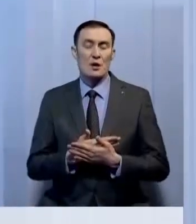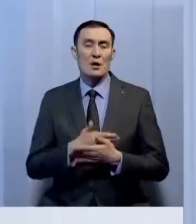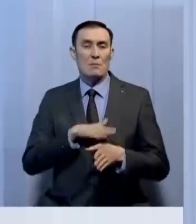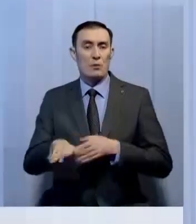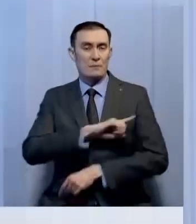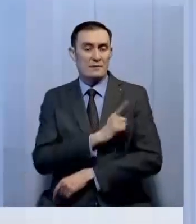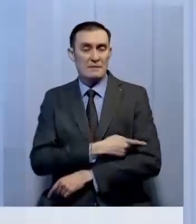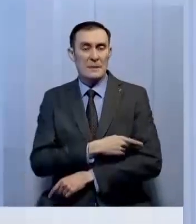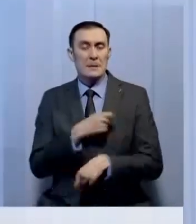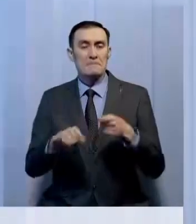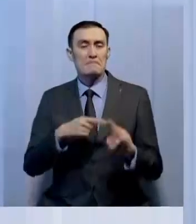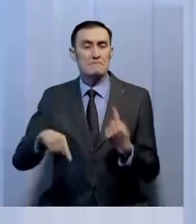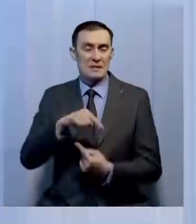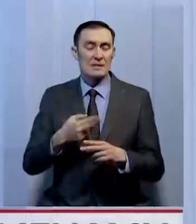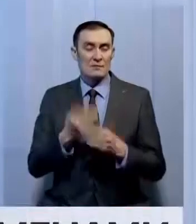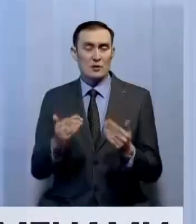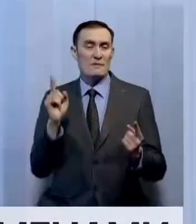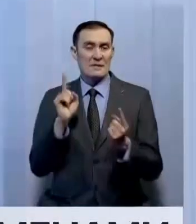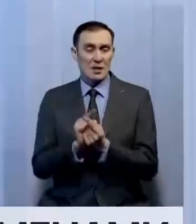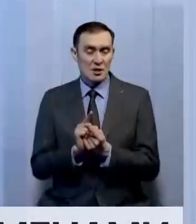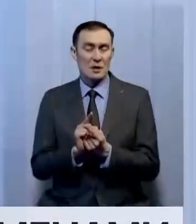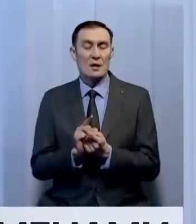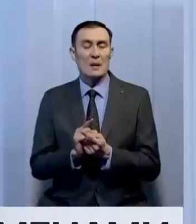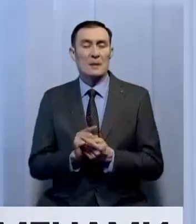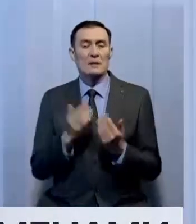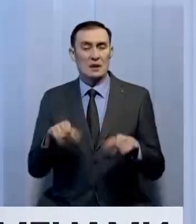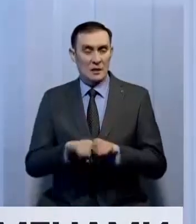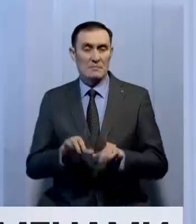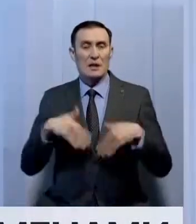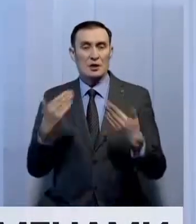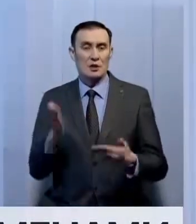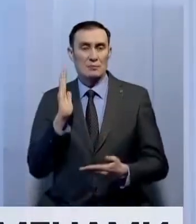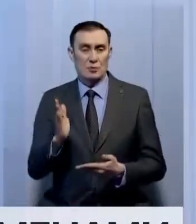полноценный МСБ. И вот сегодняшняя встреча в том числе направлена на выработку таких предложений.